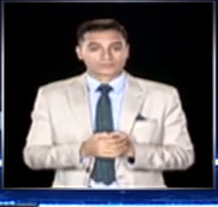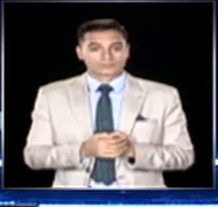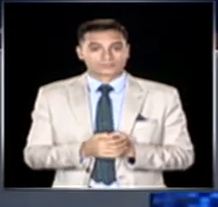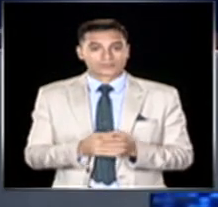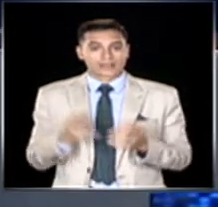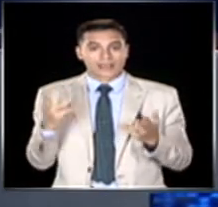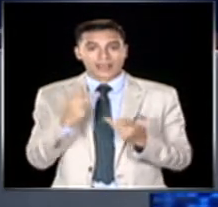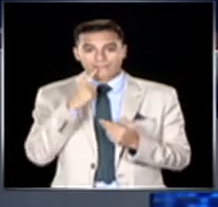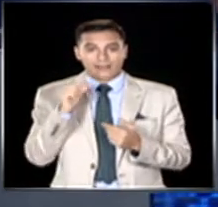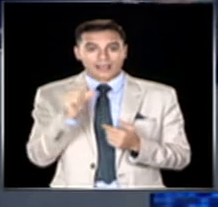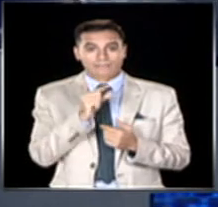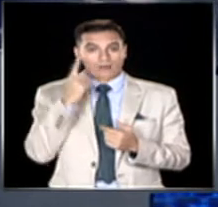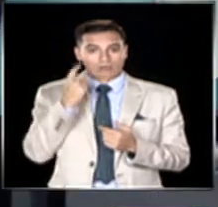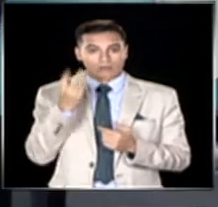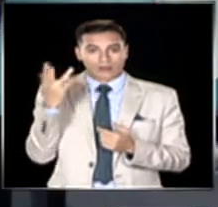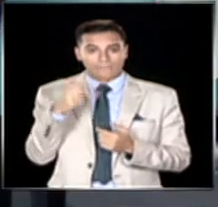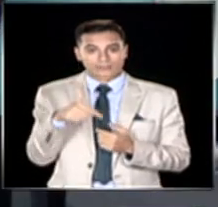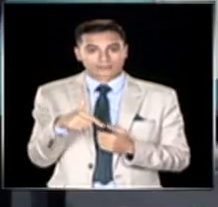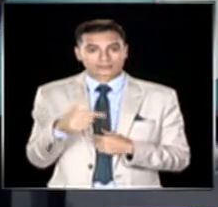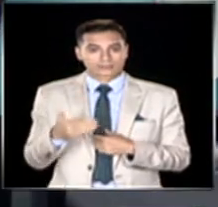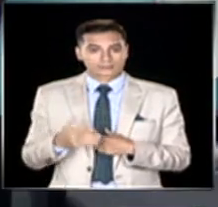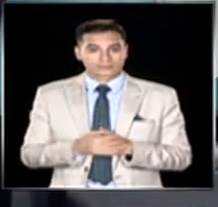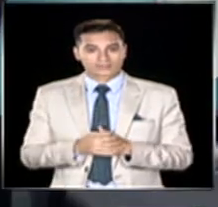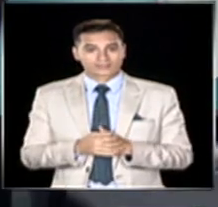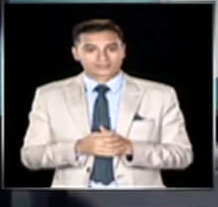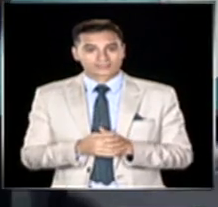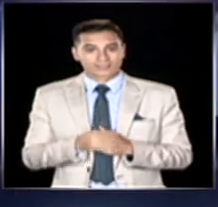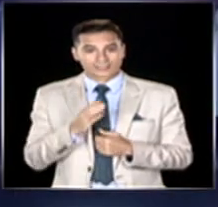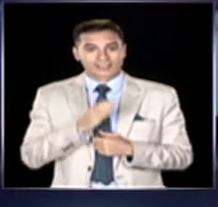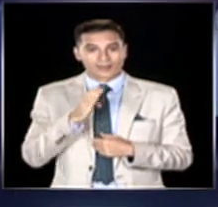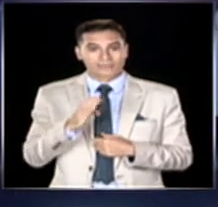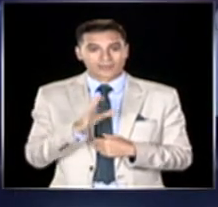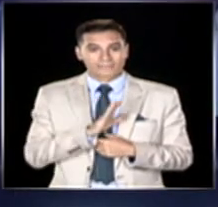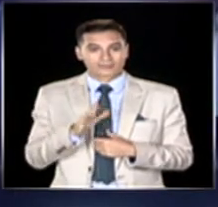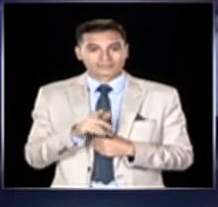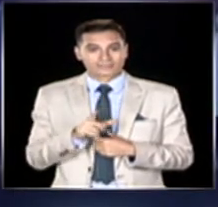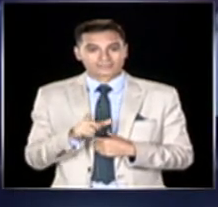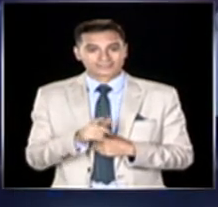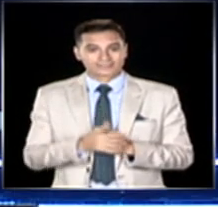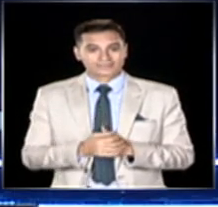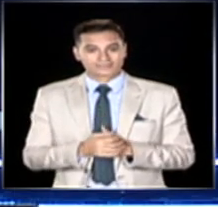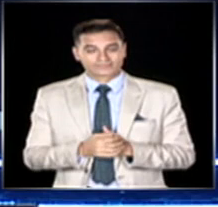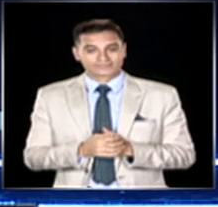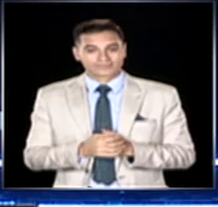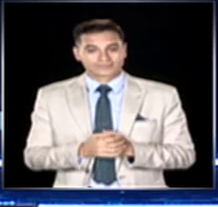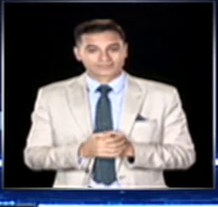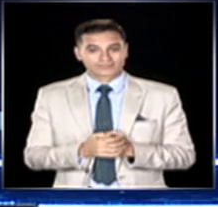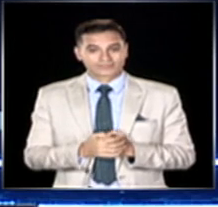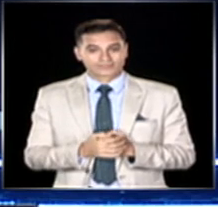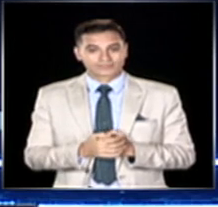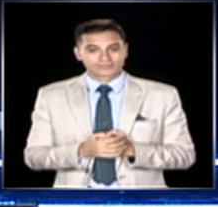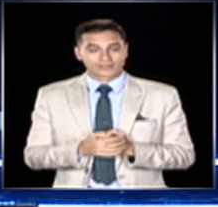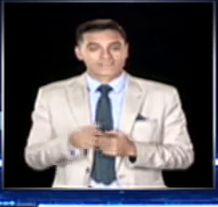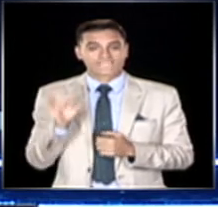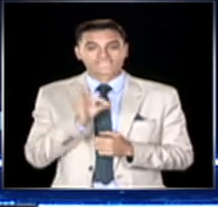كم عدد حروف كلمة اختراع؟ 6. دي اللي أنا جاوبتها. بالظبط كده، شوف شوف. أنا اتوترت اتسرعت فمش مشكلة عادي. في